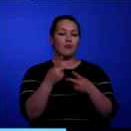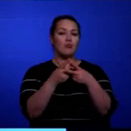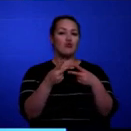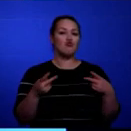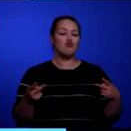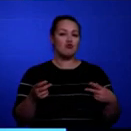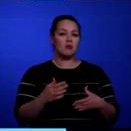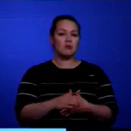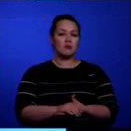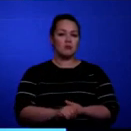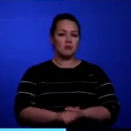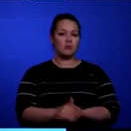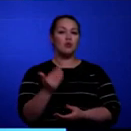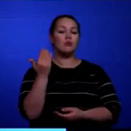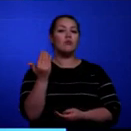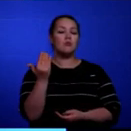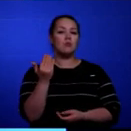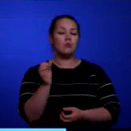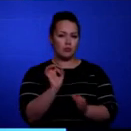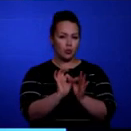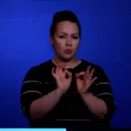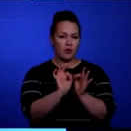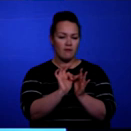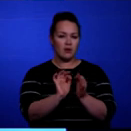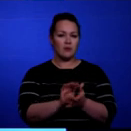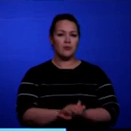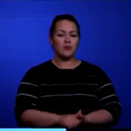вас давайте проверим